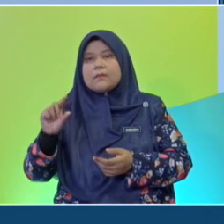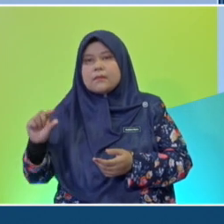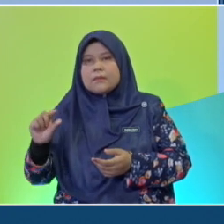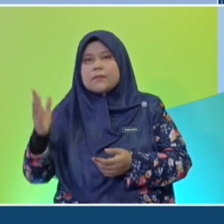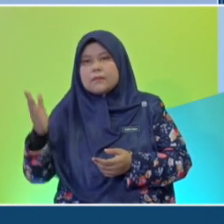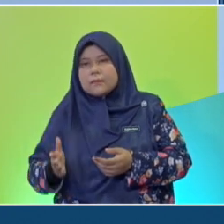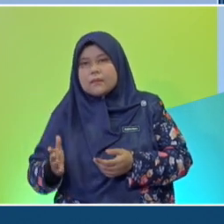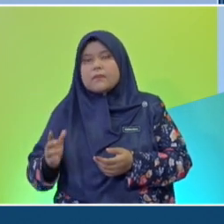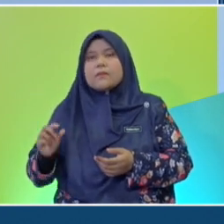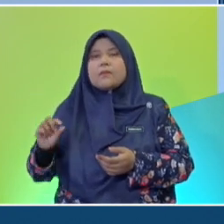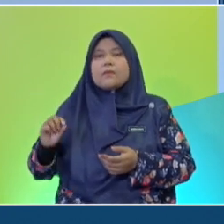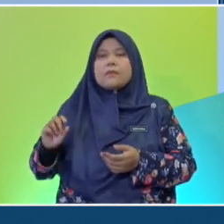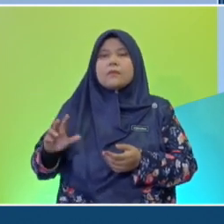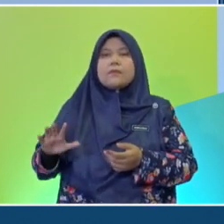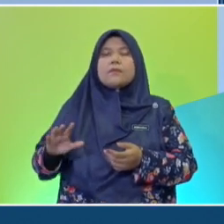saja